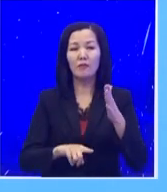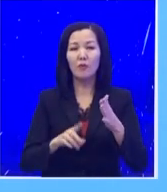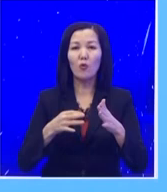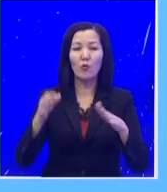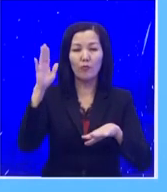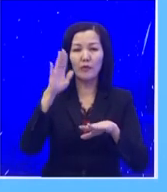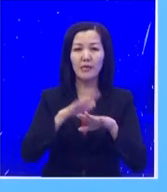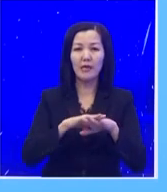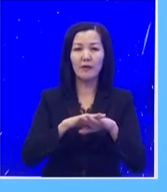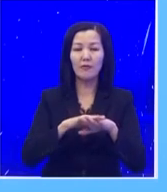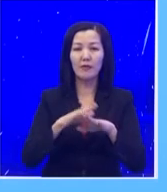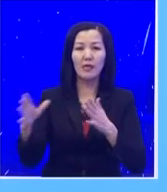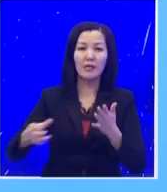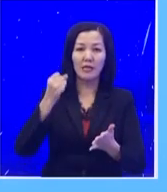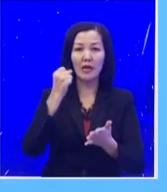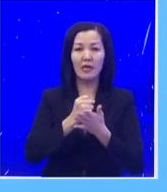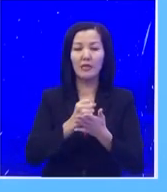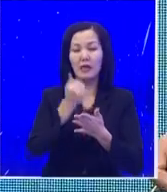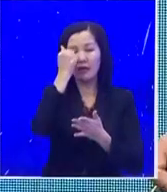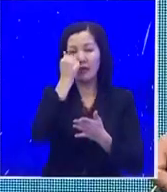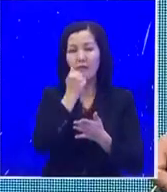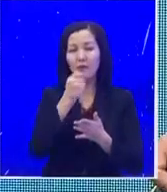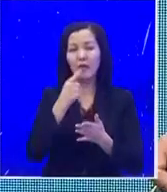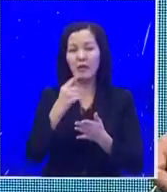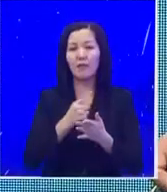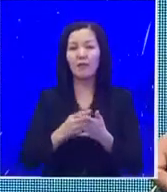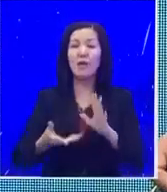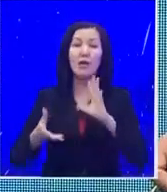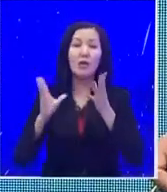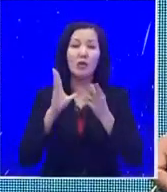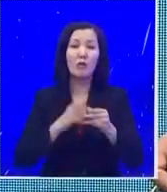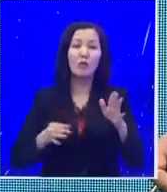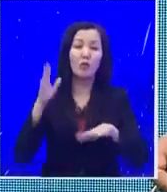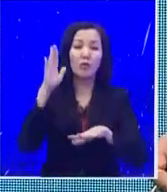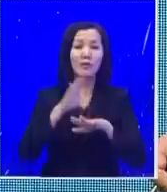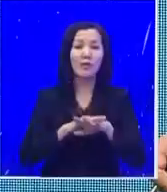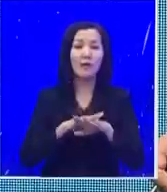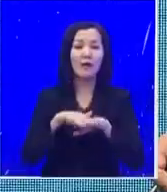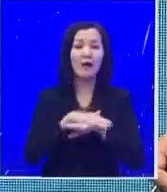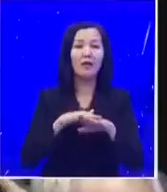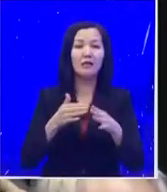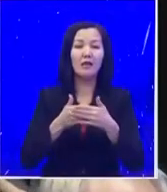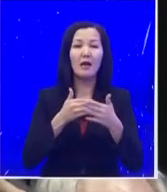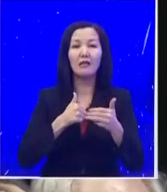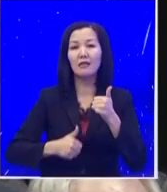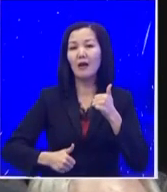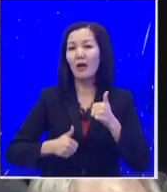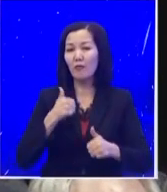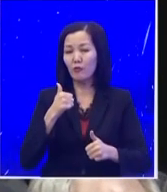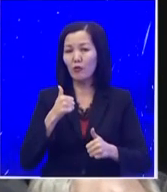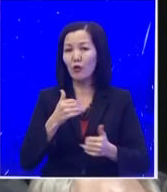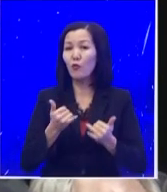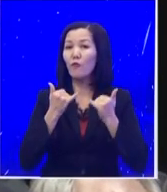облыс басшыларын сайлаған үшін мен алғыс айтамын. Жалпы Амандық Баталовтың ел алдында абыройы бекем, беті ашық,